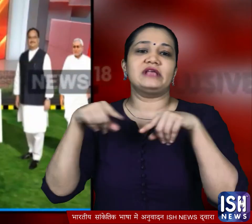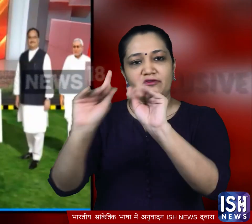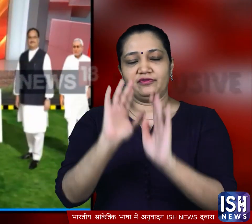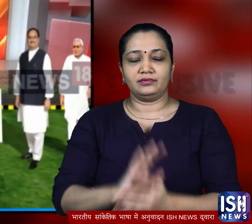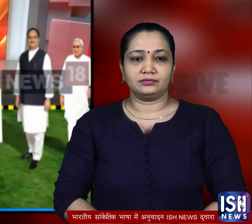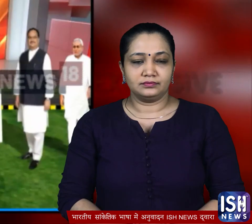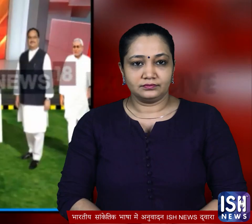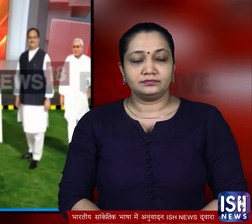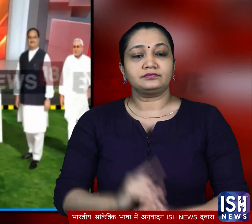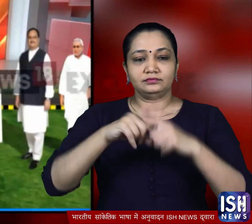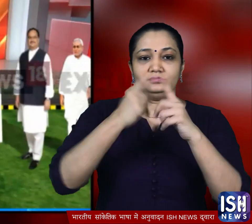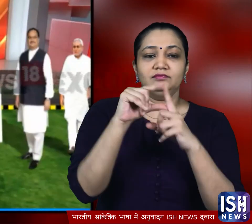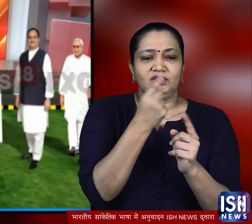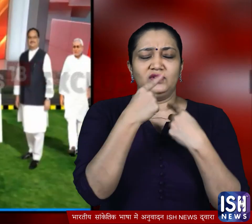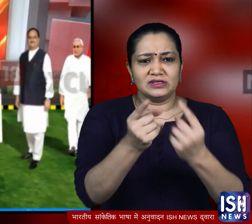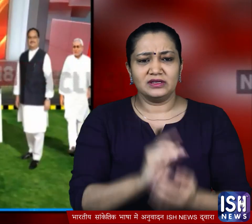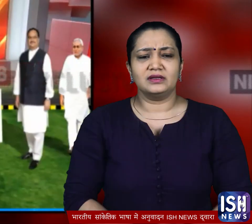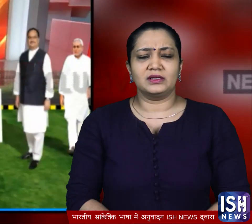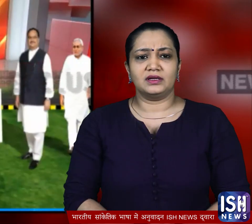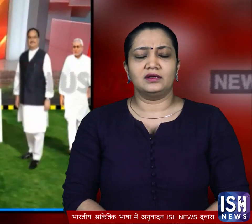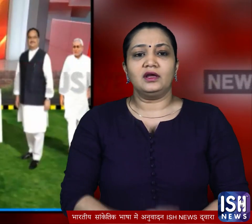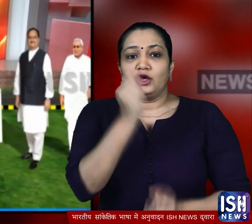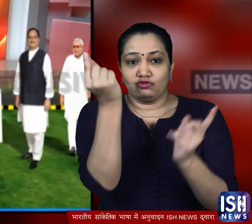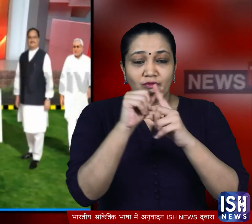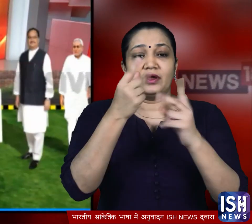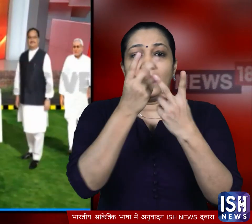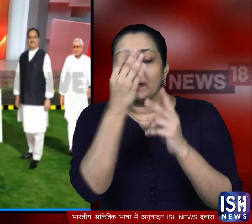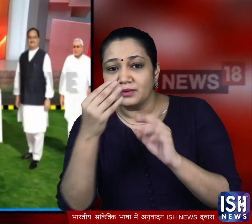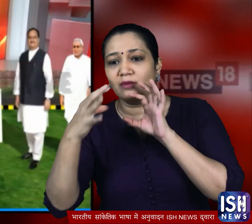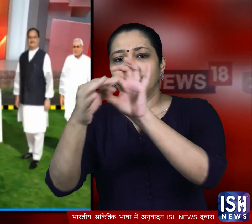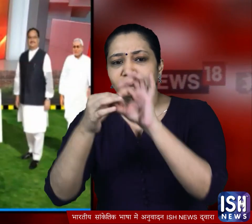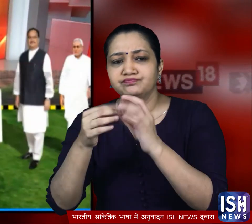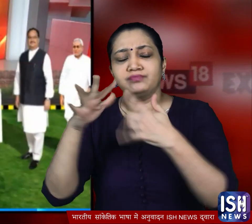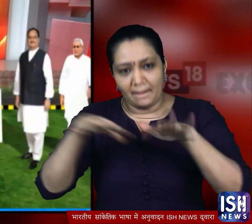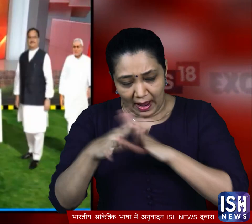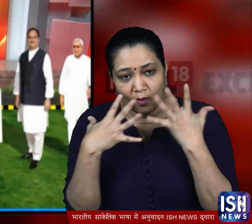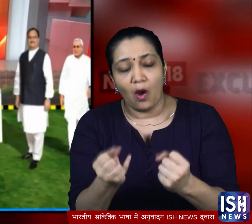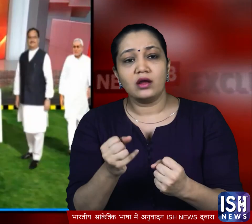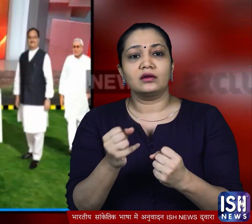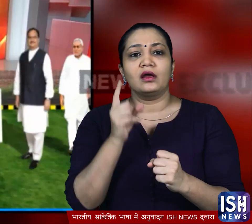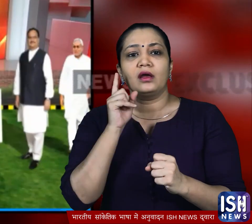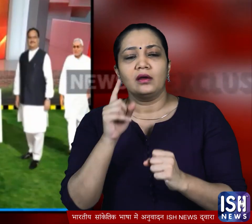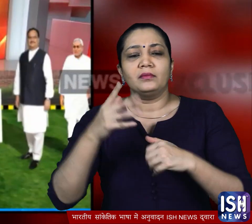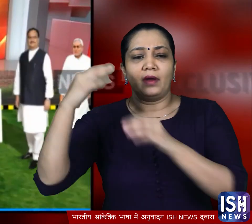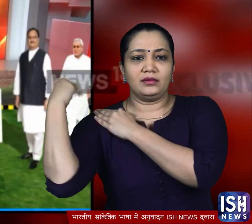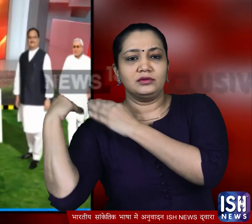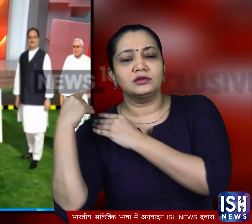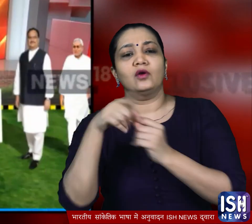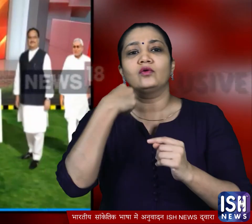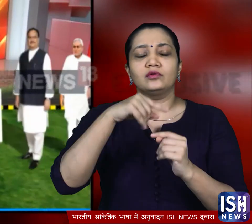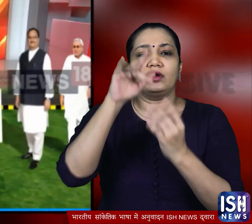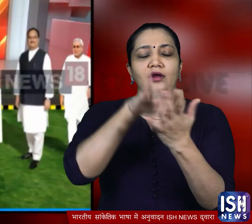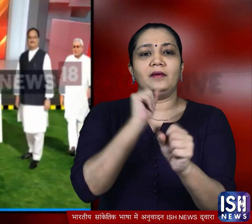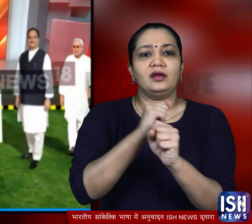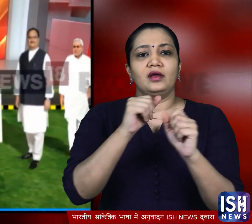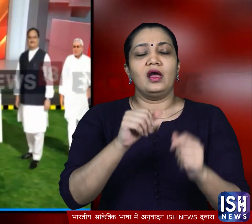अलग उतरेंगी। जेडीयू की तरफ से यह दावा किया गया कि वो यूपी में बीजेपी के साथ गठबंधन में चुनाव लड़ना चाहती थी, जिसका जिम्मा पार्टी ने